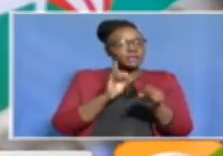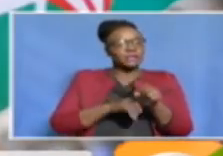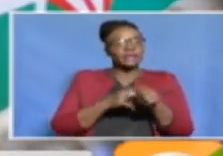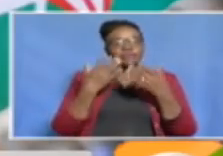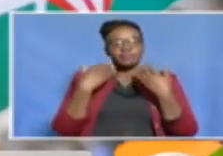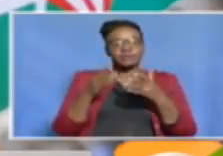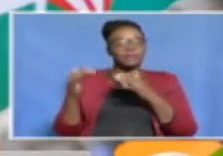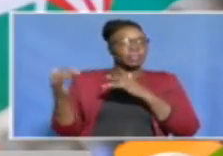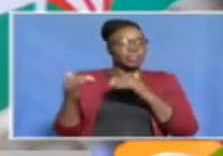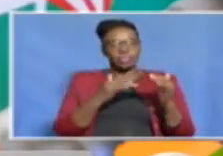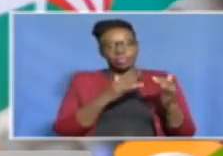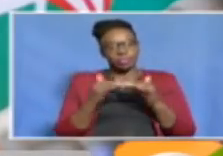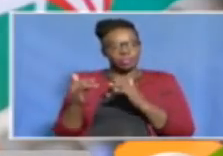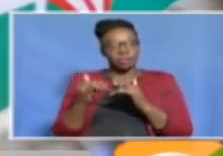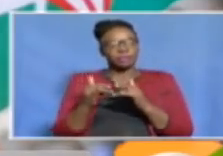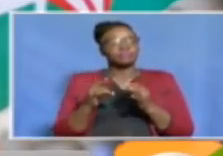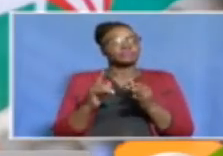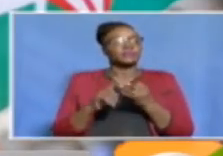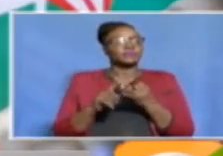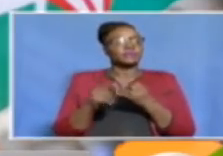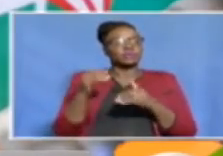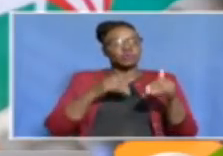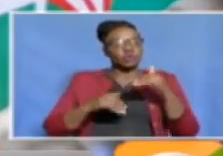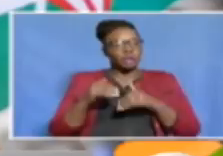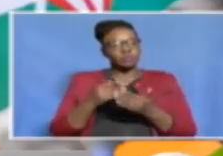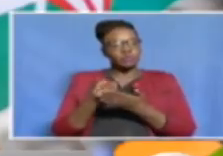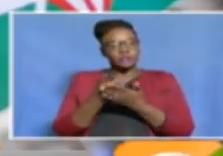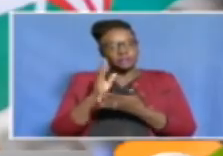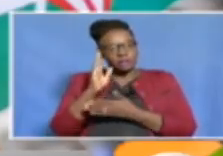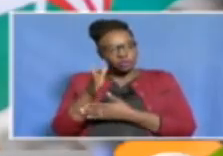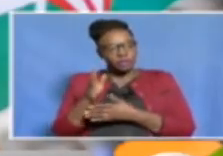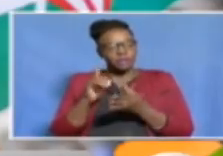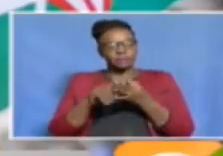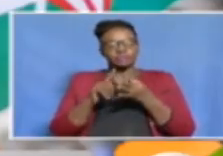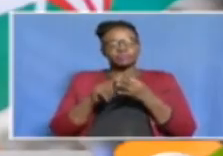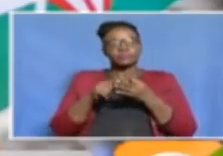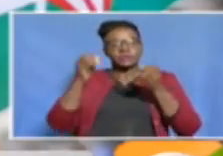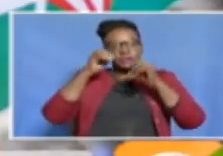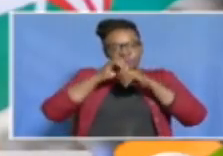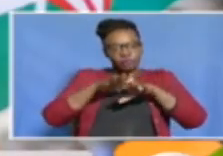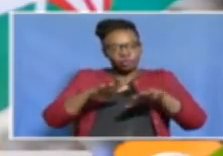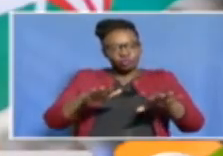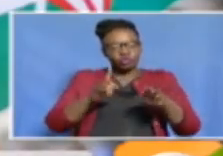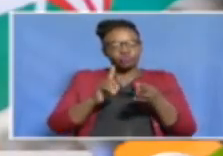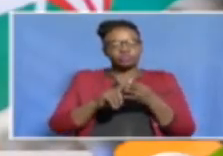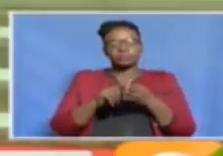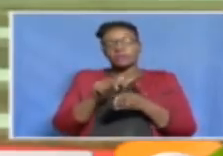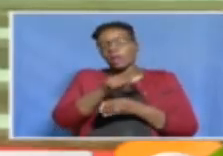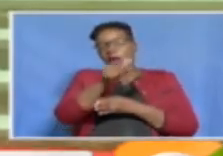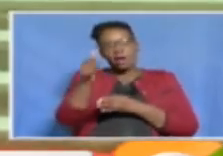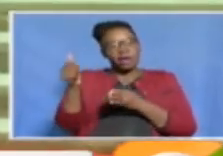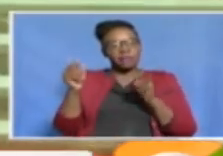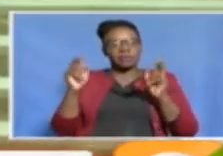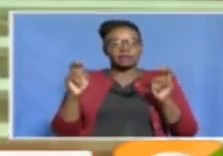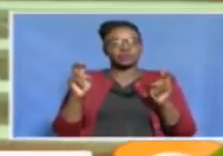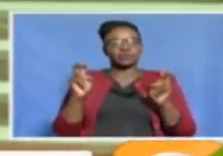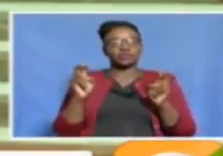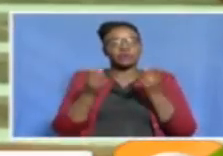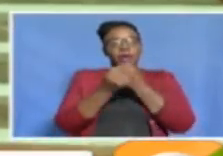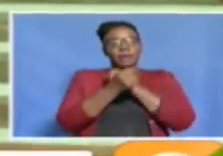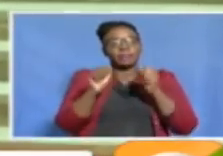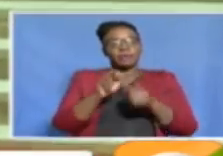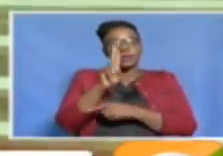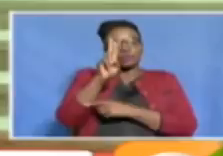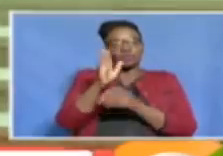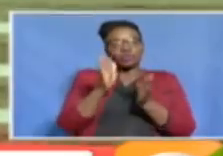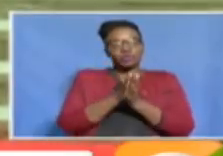wa serikali utajadiliwa, kisha ufisadi, ugatuzi na masuala mengine. Na japo Rais Uhuru Kenyatta na kinara wa ODM